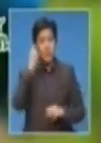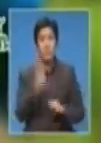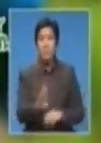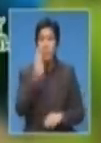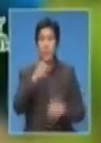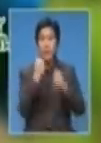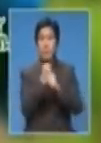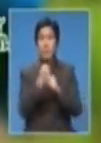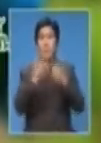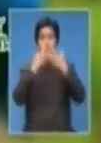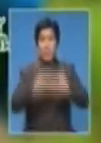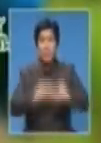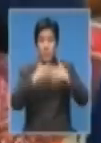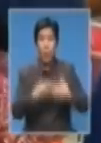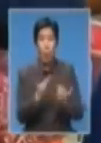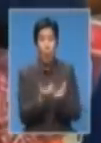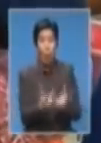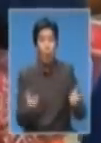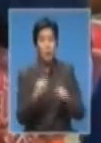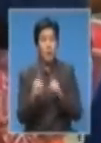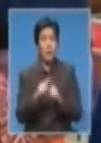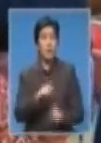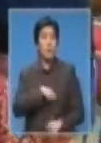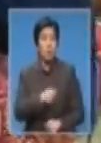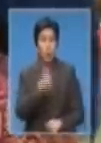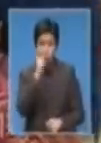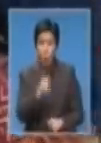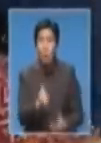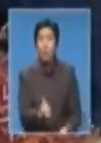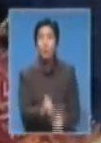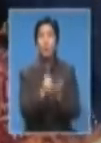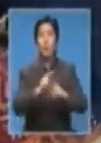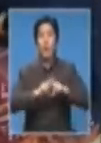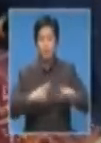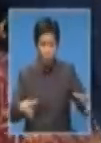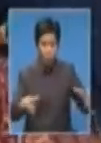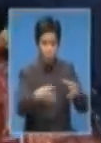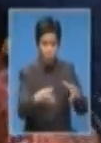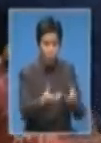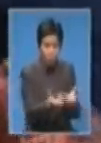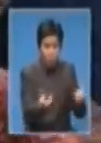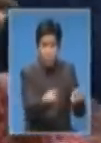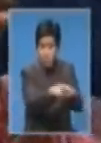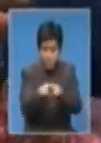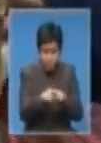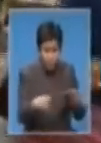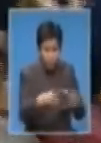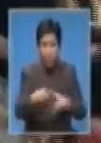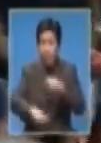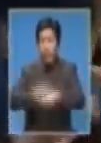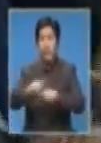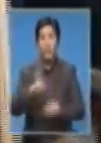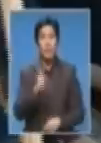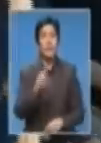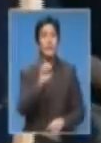เกี่ยวกับเรื่องต้นทุนนะครับโดยการต้องช่วยกันทำช่วยกันรวบรวมจำหน่ายสินค้านะรวมความถึงให้สหกรณ์เป็นแ